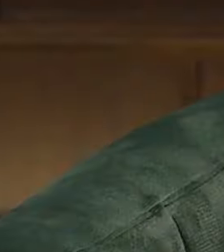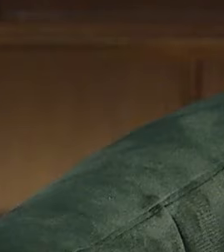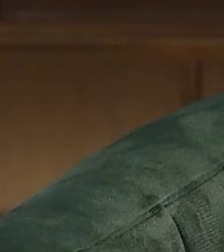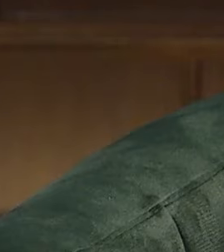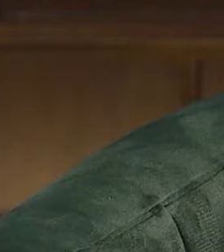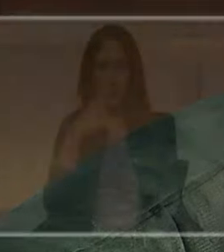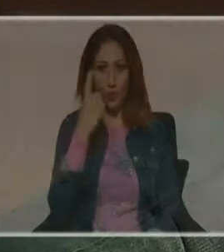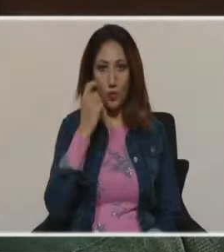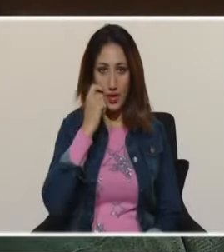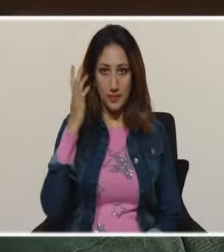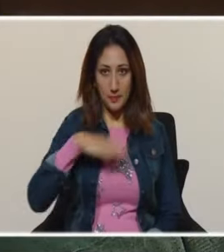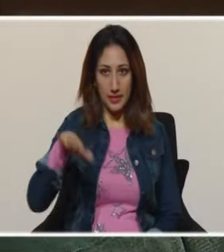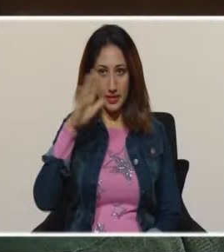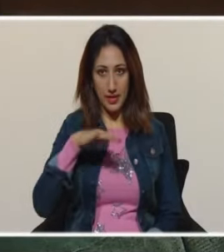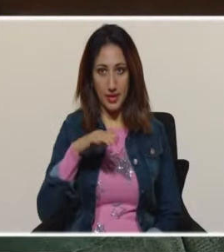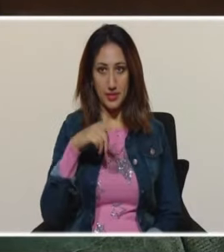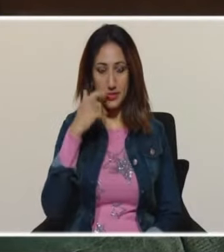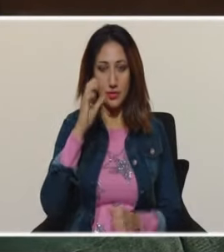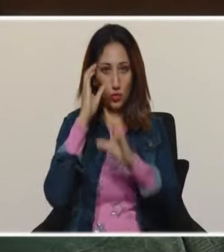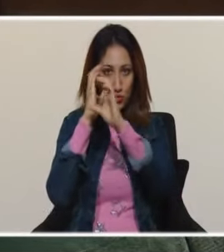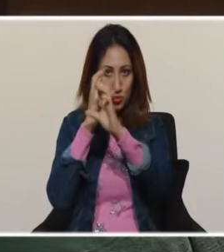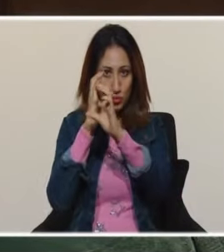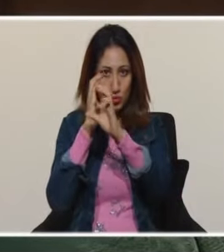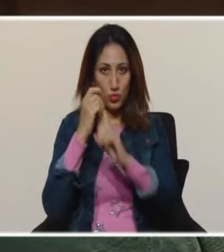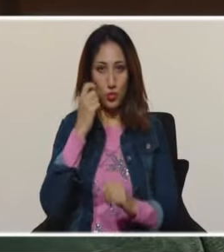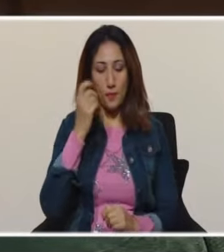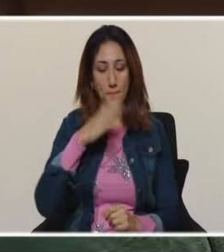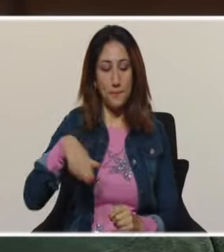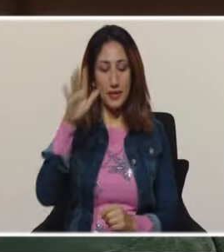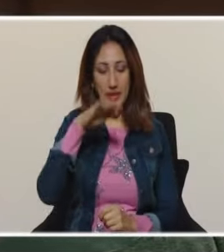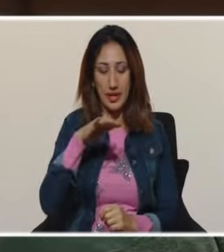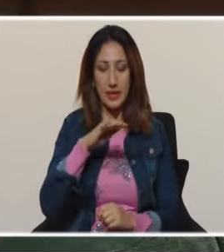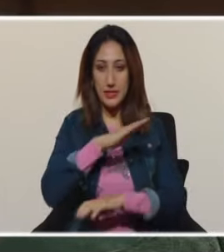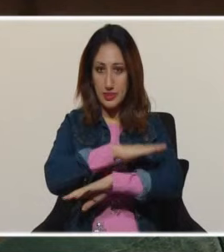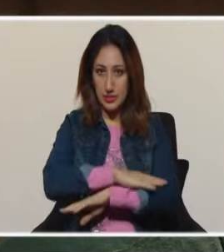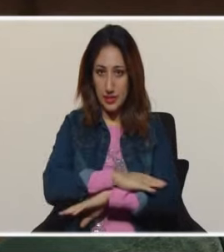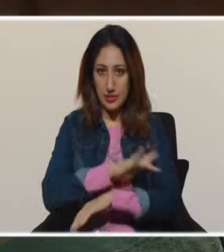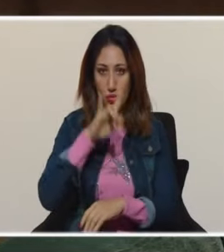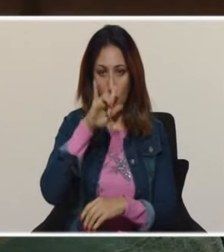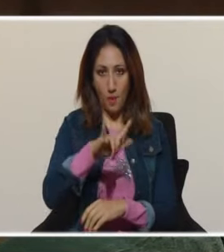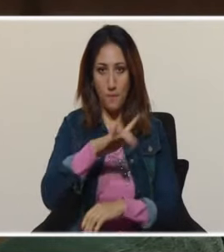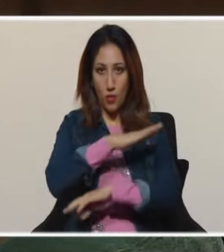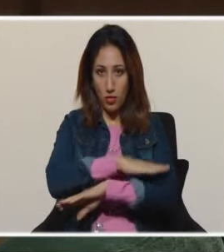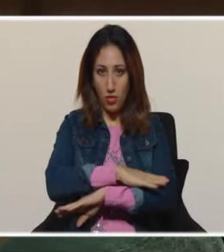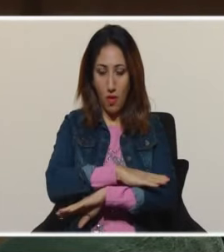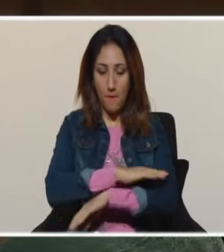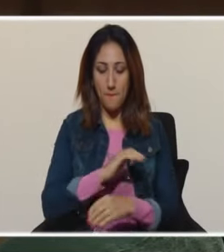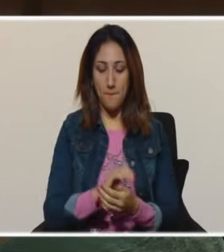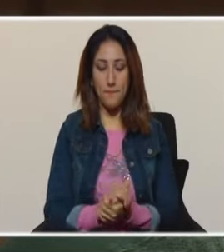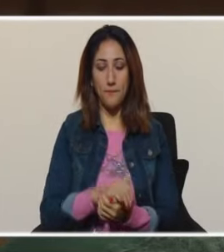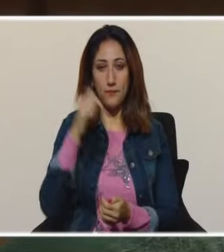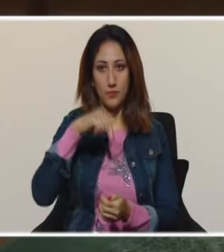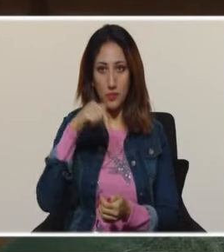واحد من الناس بنحب دايما نسلط الضوء على ناس تستحق مننا كل التقدير والحب والاحترام.